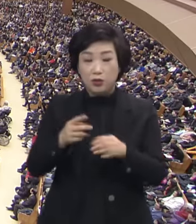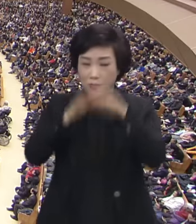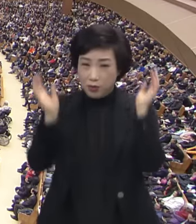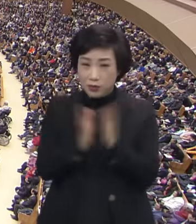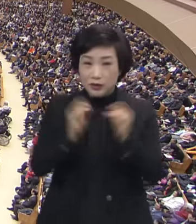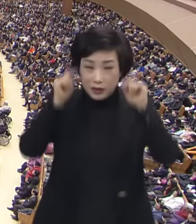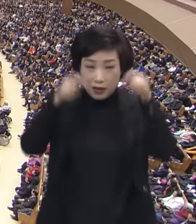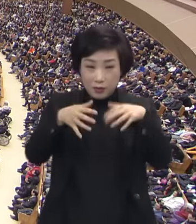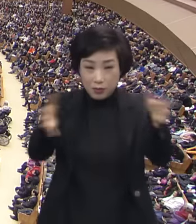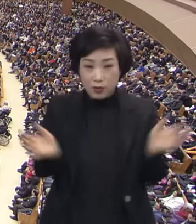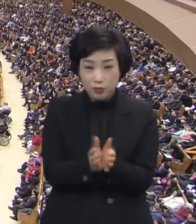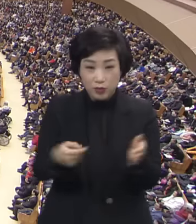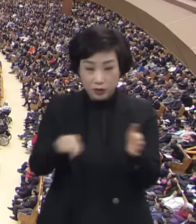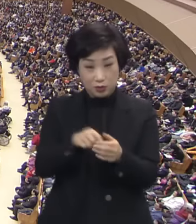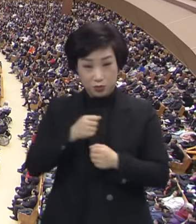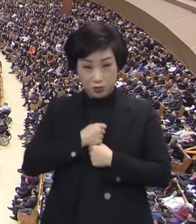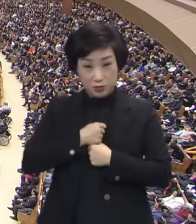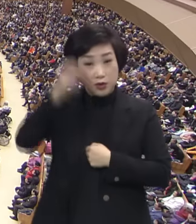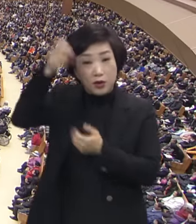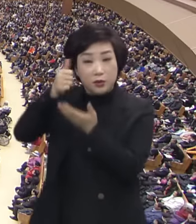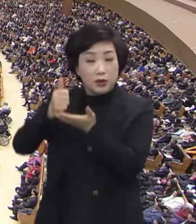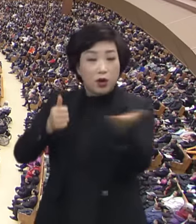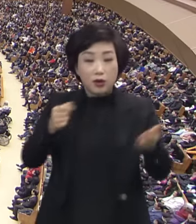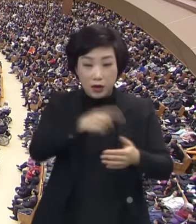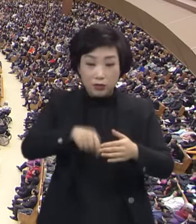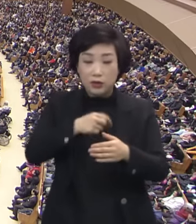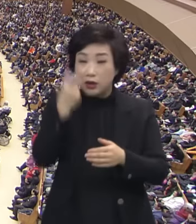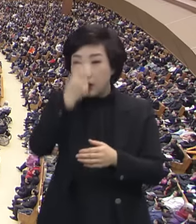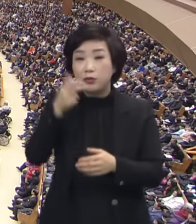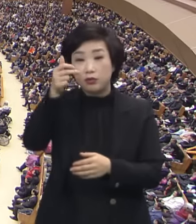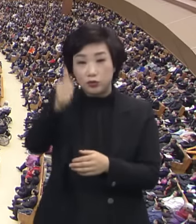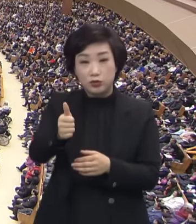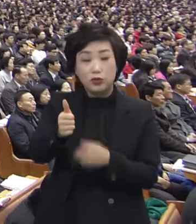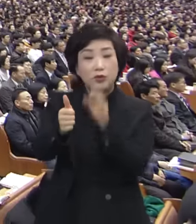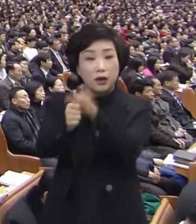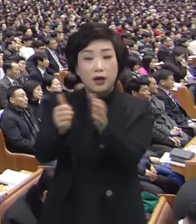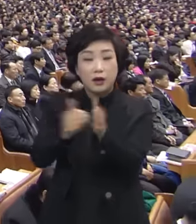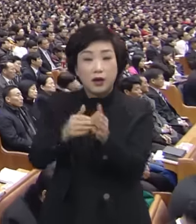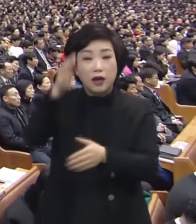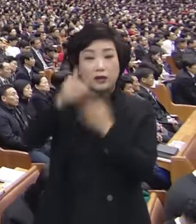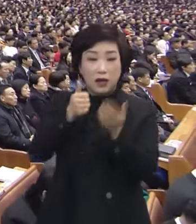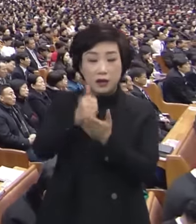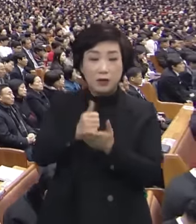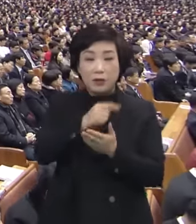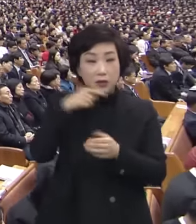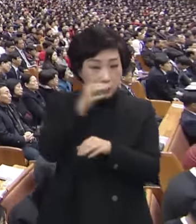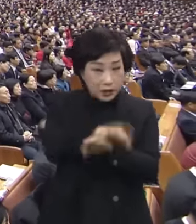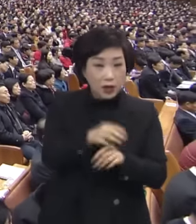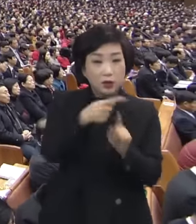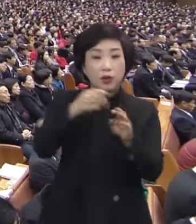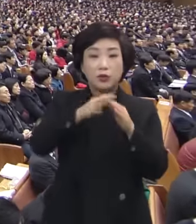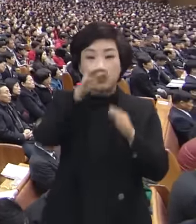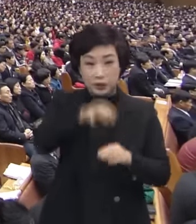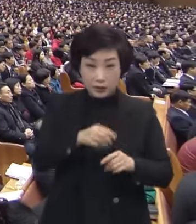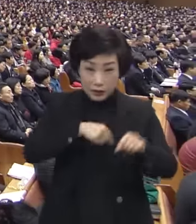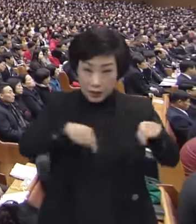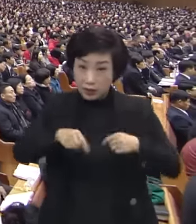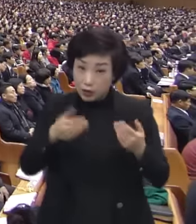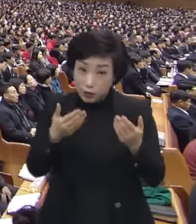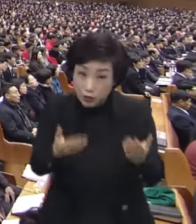양떼를 위하여 삼가라. 성령이 저들 가운데 너희로 감독자를 삼고 하나님이 자기 피로 사신 교회를 지게